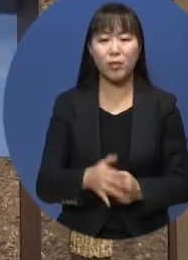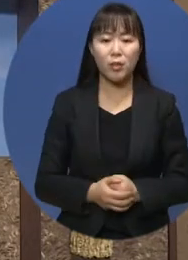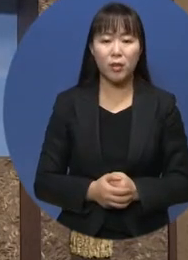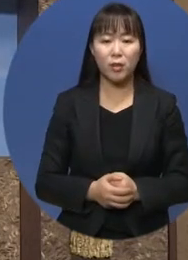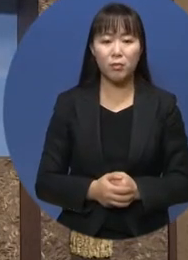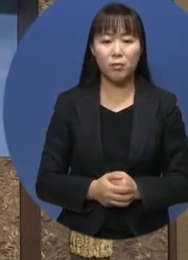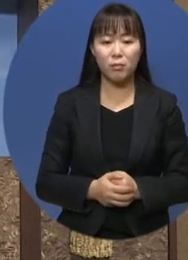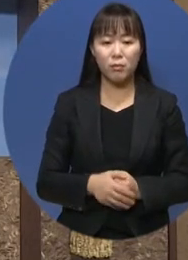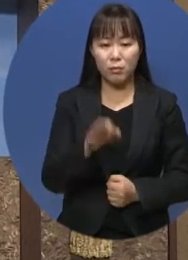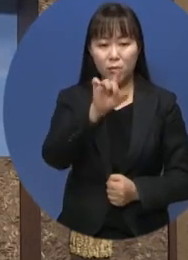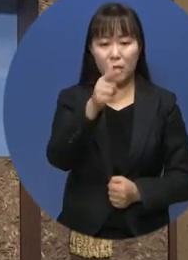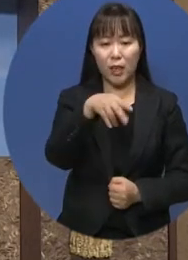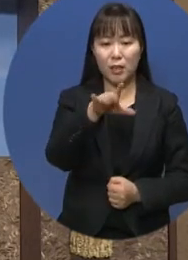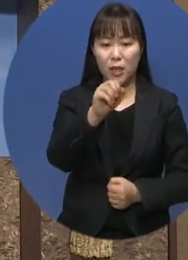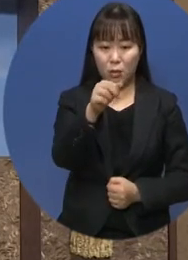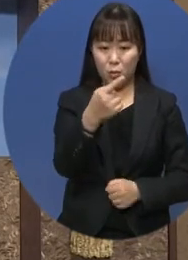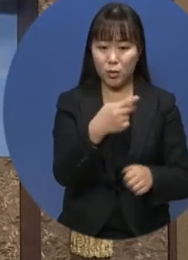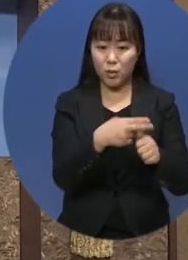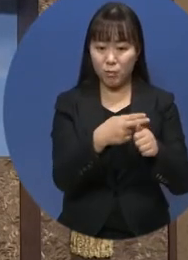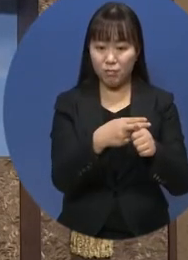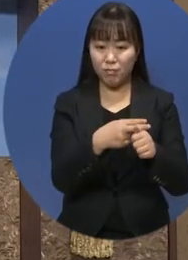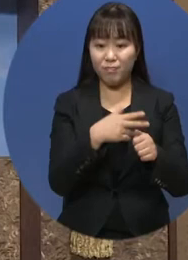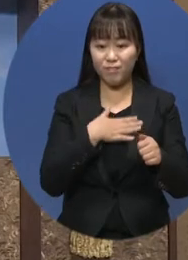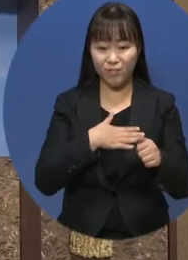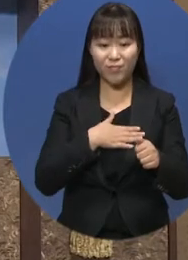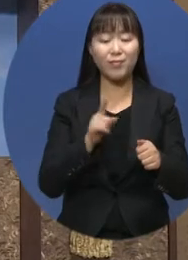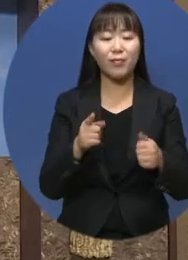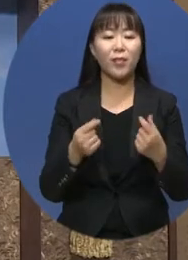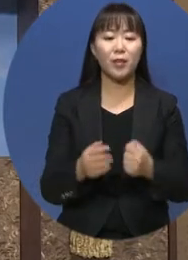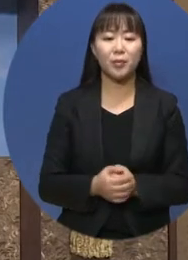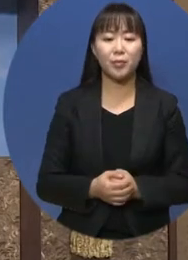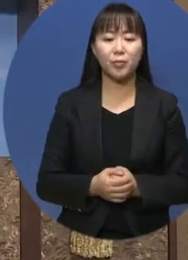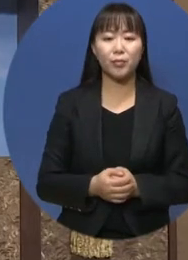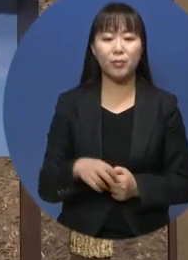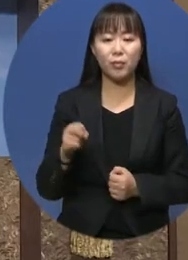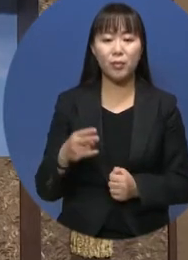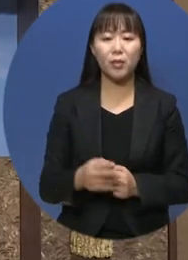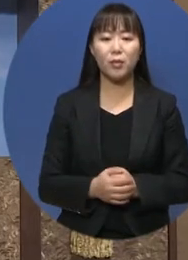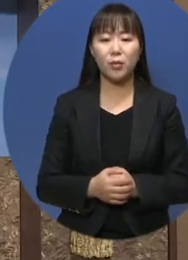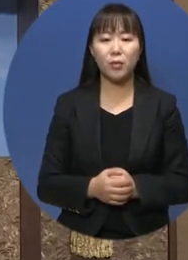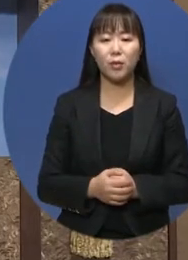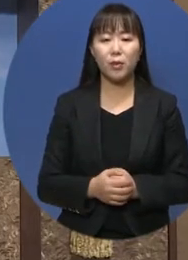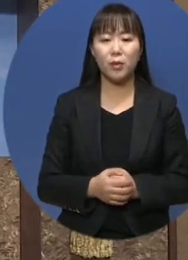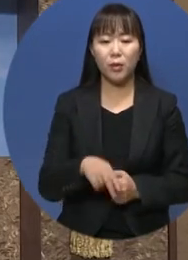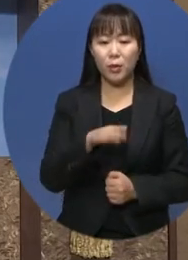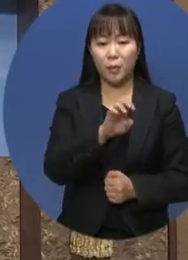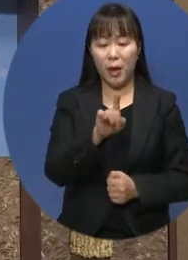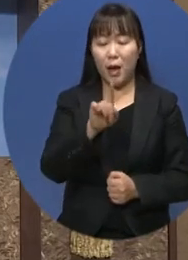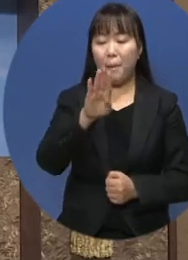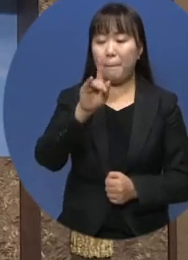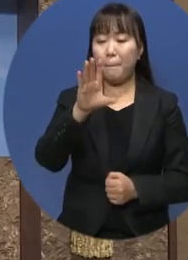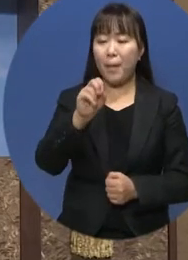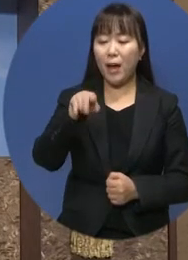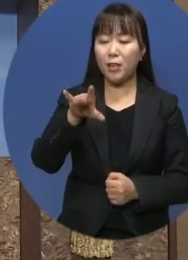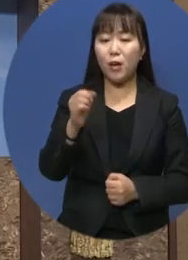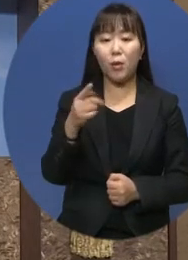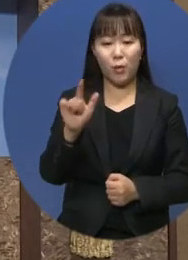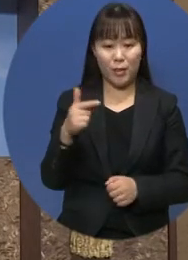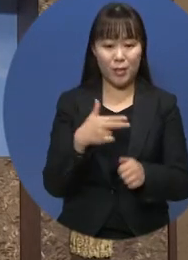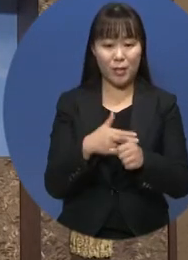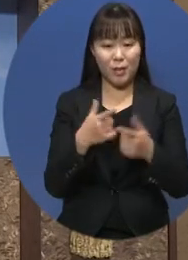도산 안창호 선생님 2 도산 안창호 게임 아시죠 그럼 용어 그리고 우리 소파 방정환 선생님 음